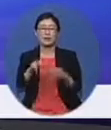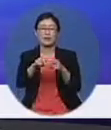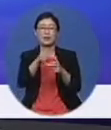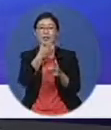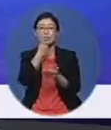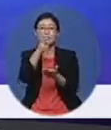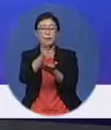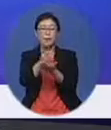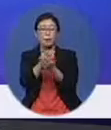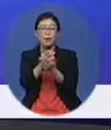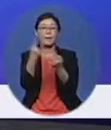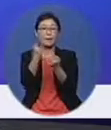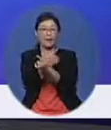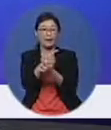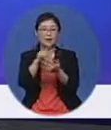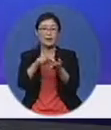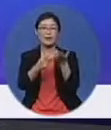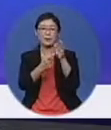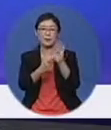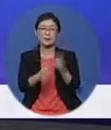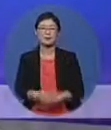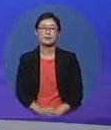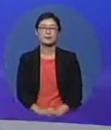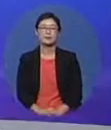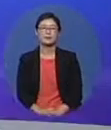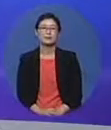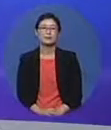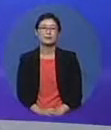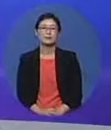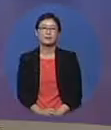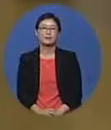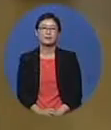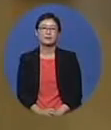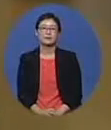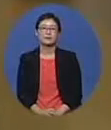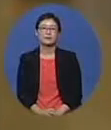일부 개정안을 입법 예고했습니다. 김지영 기자입니다.